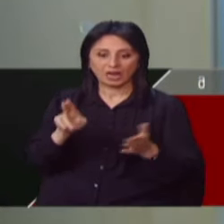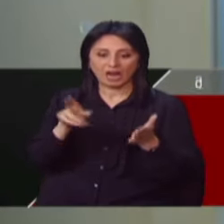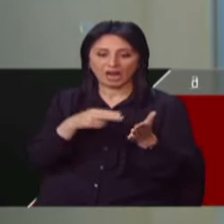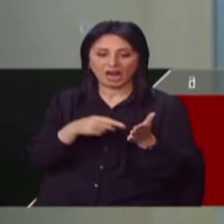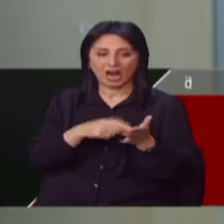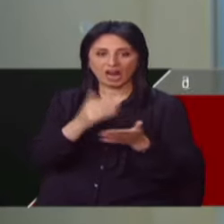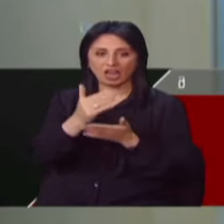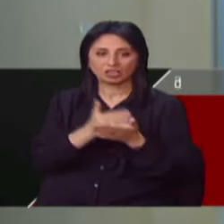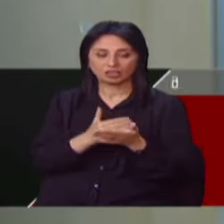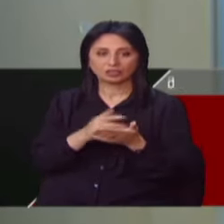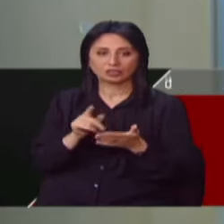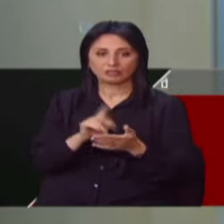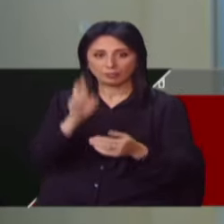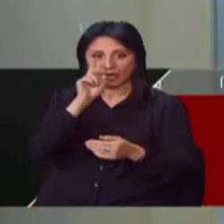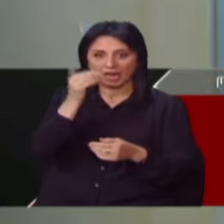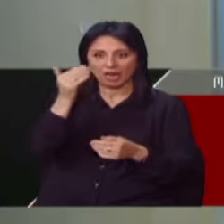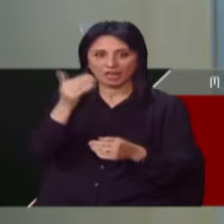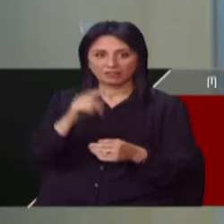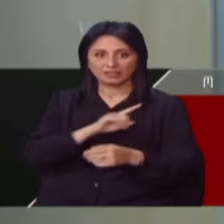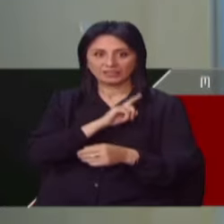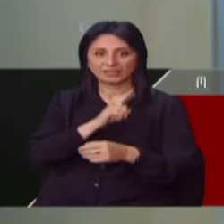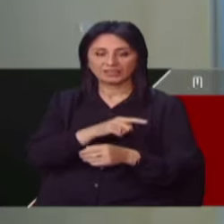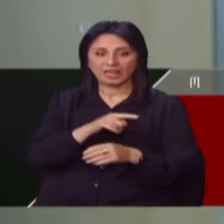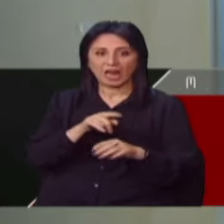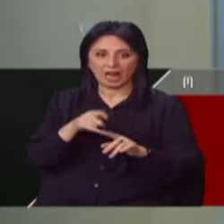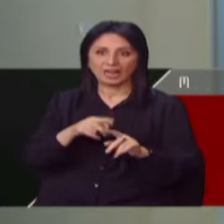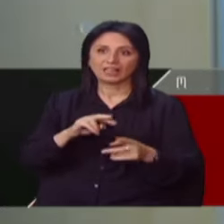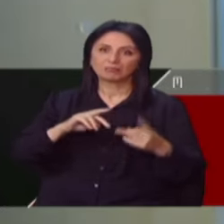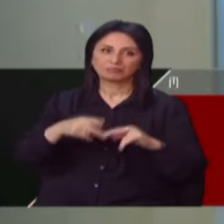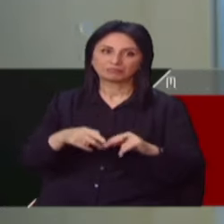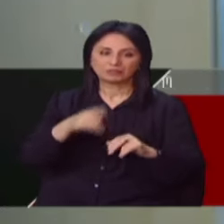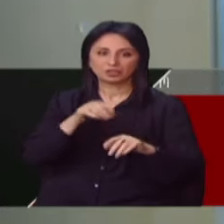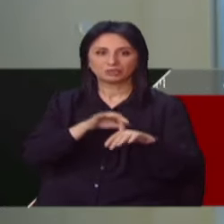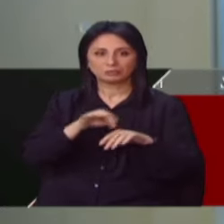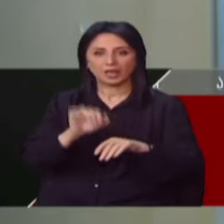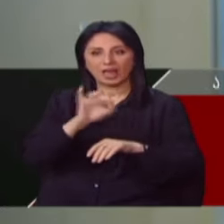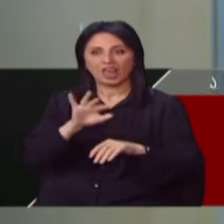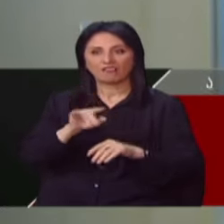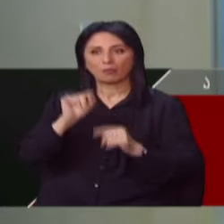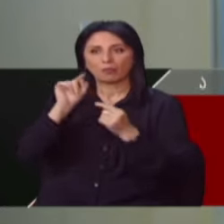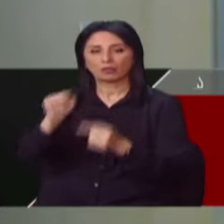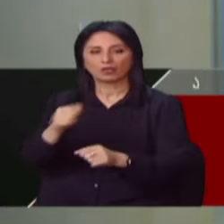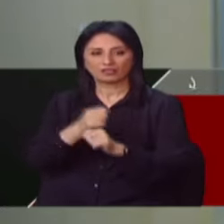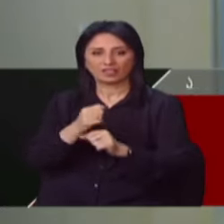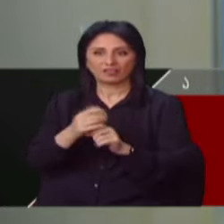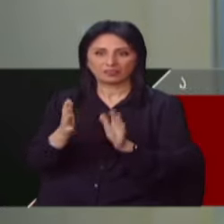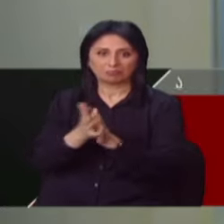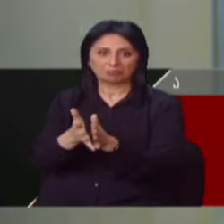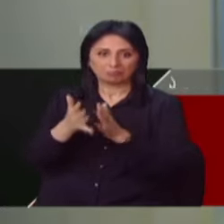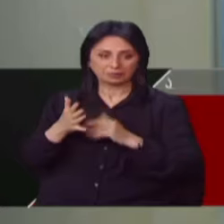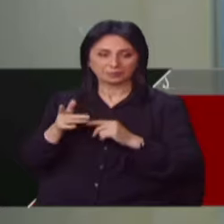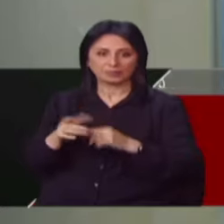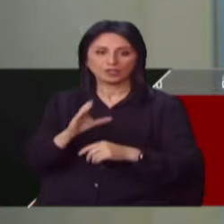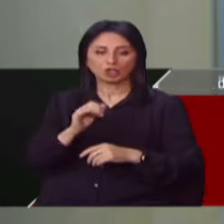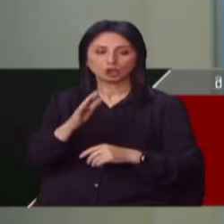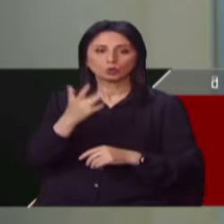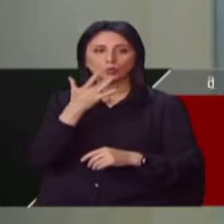იმ ნაწილს, რომელიც ხელისუფლების ძალისმიერი გზით შეცვლას და ანტიდასავლური განწყობების გაღვივებას ეხება.